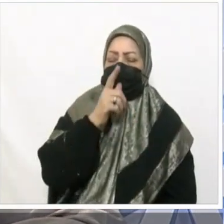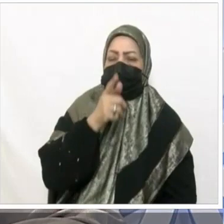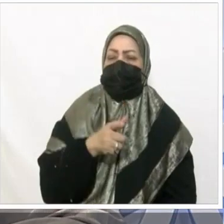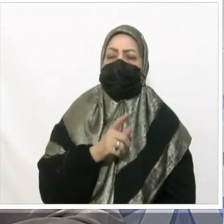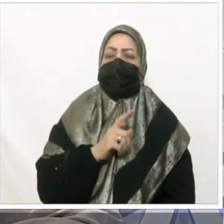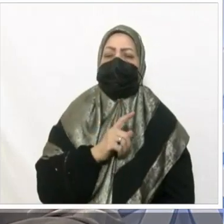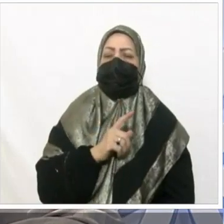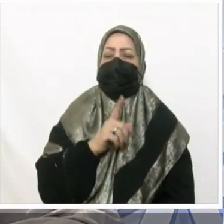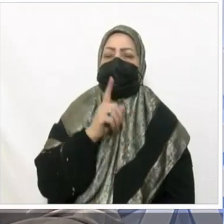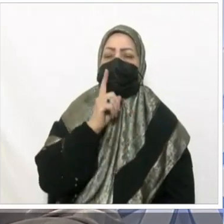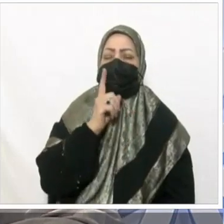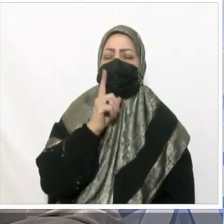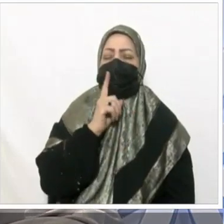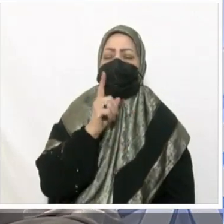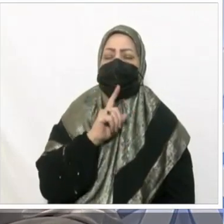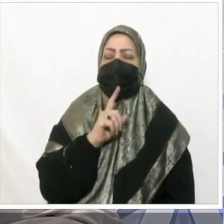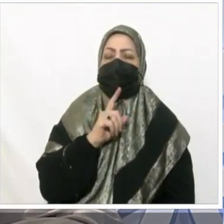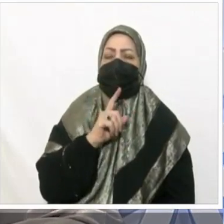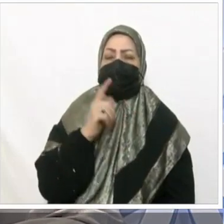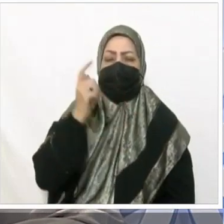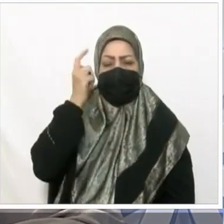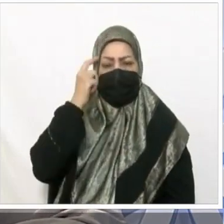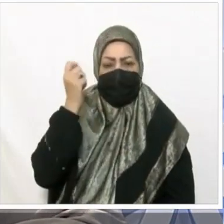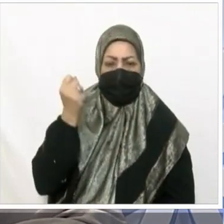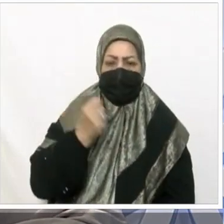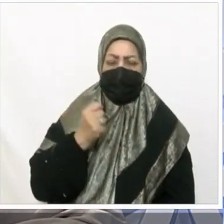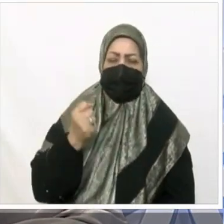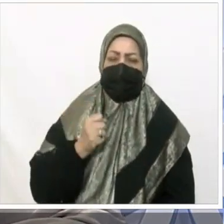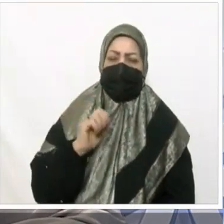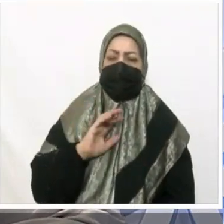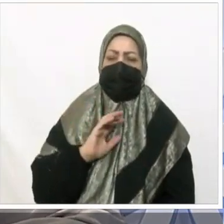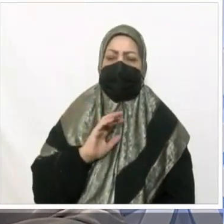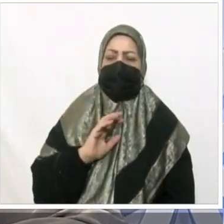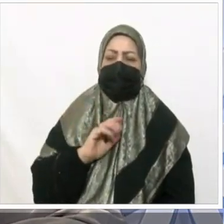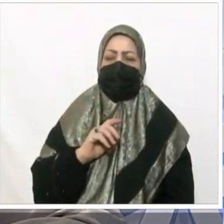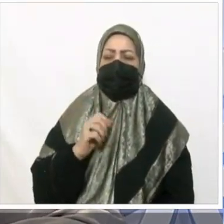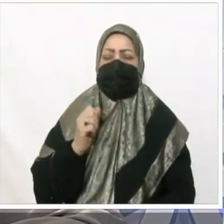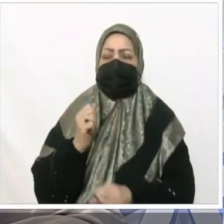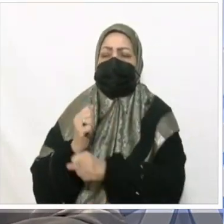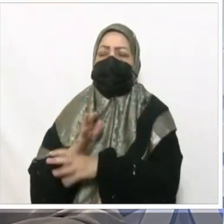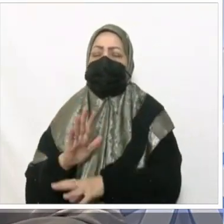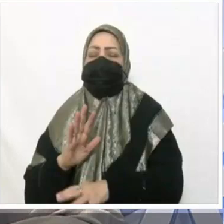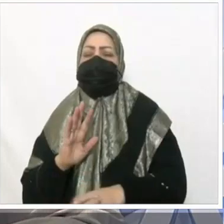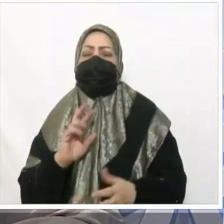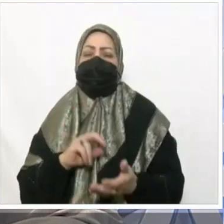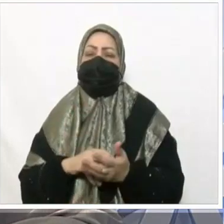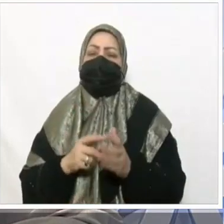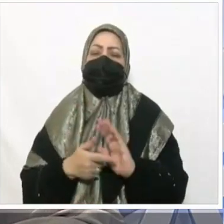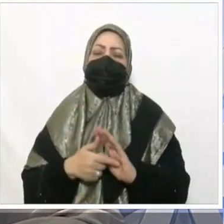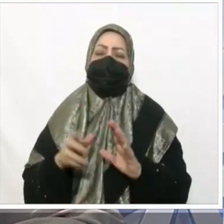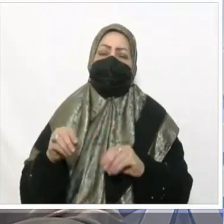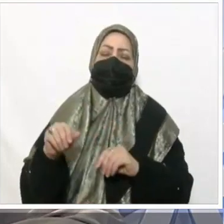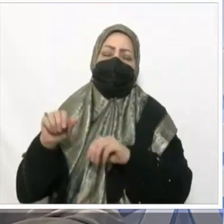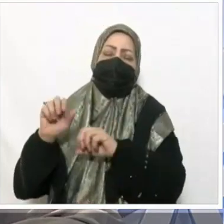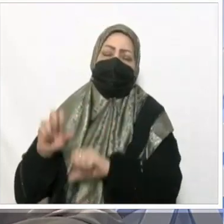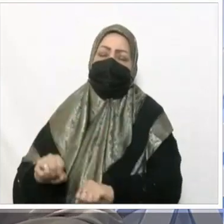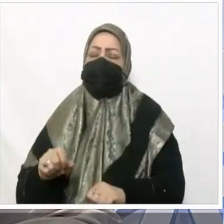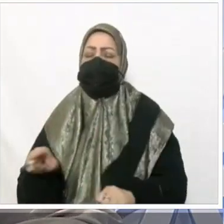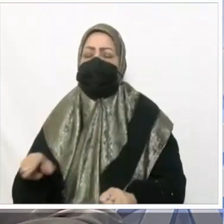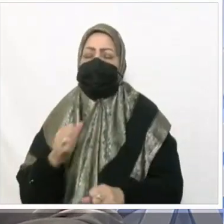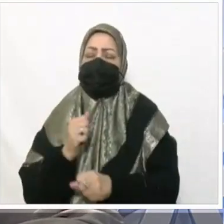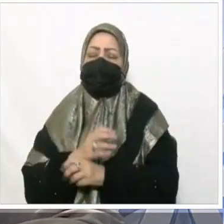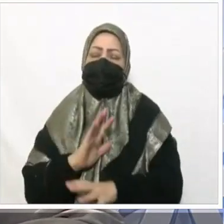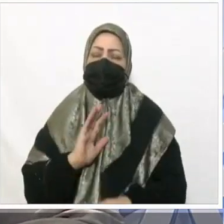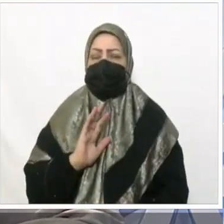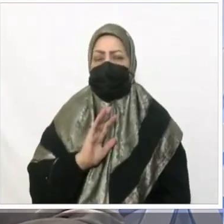موجودا فهي حرة التصرف في أرضها، حرة. إذا كان تريد أن تتركها كلها